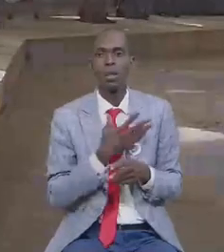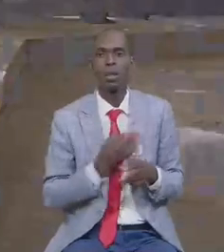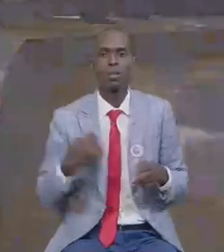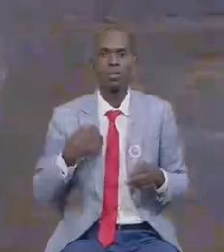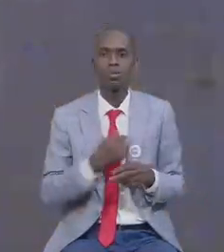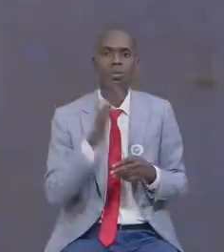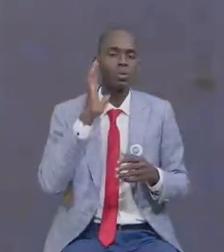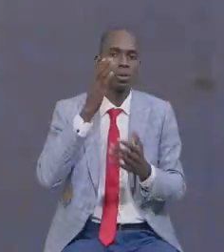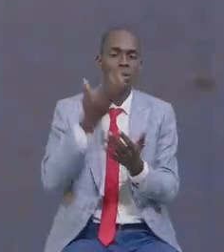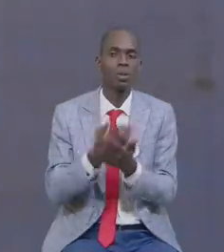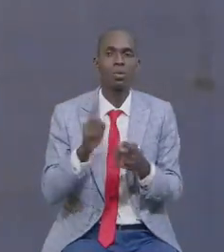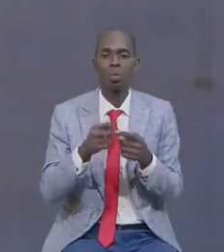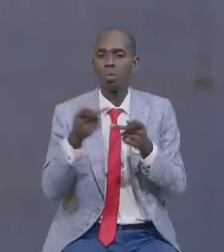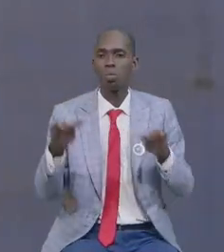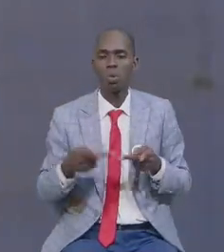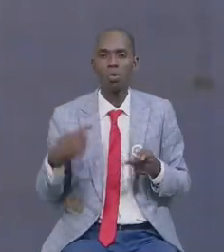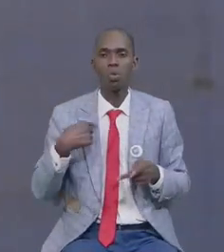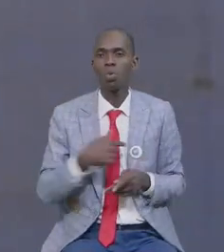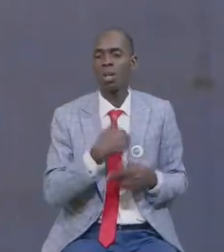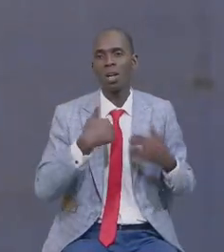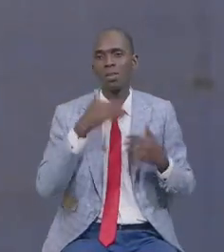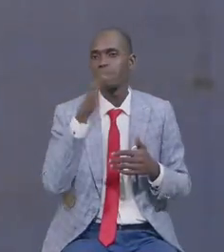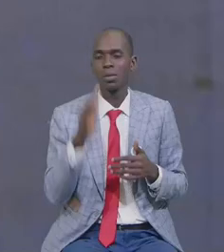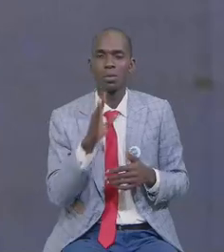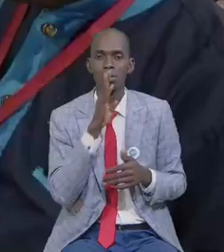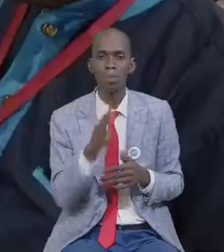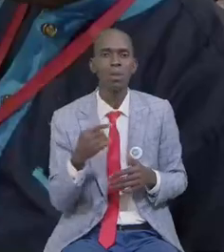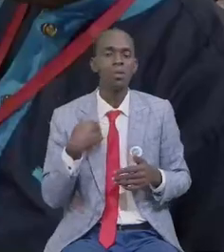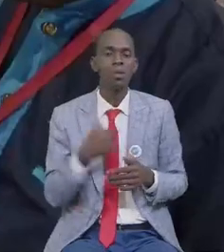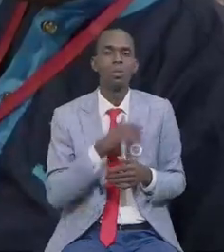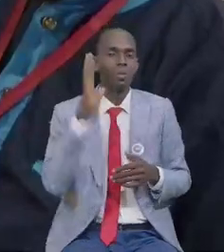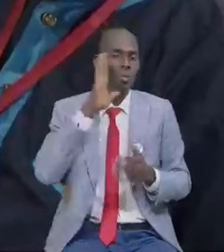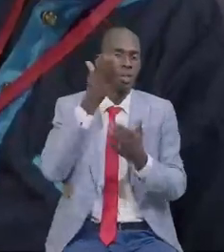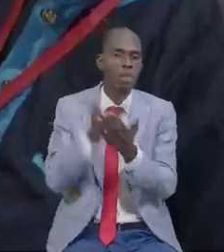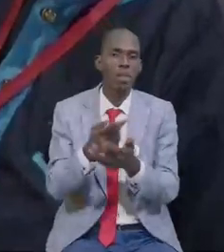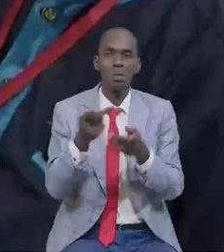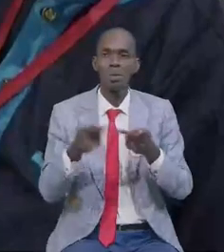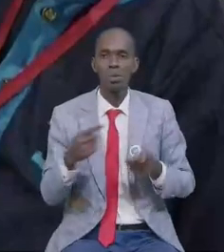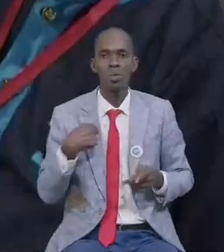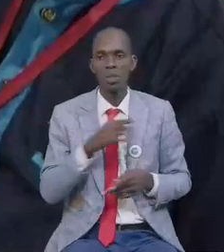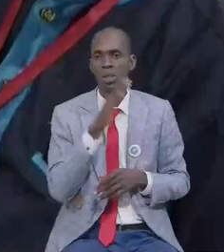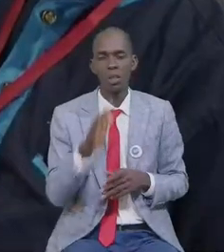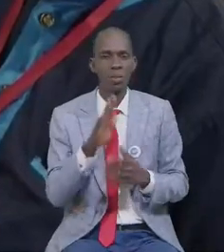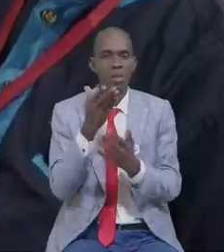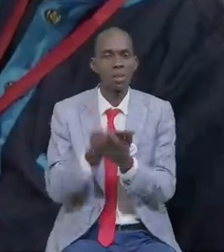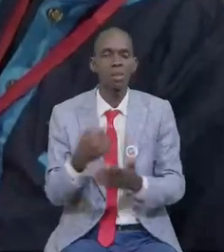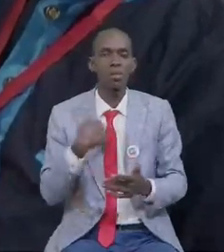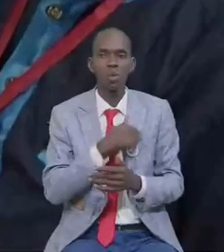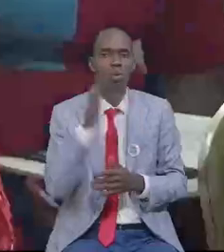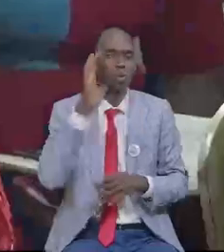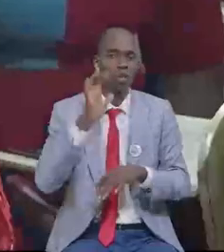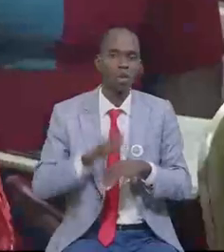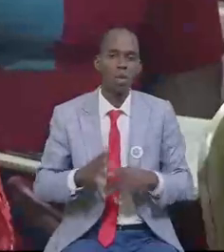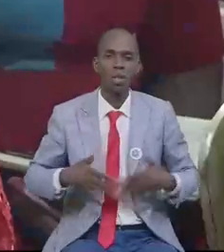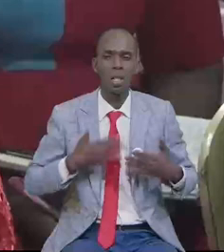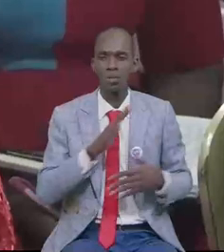Et nous irons au territoire où nous ne sommes jamais allés. Nous allons atteindre les lieux que nous n'avons jamais Nous allons toucher des vies que nous n'avons jamais